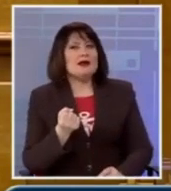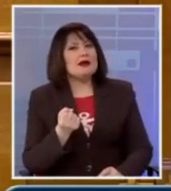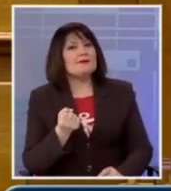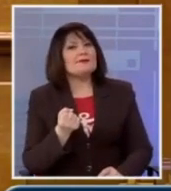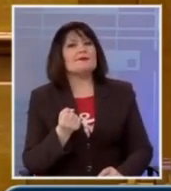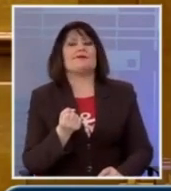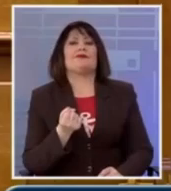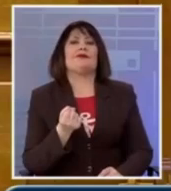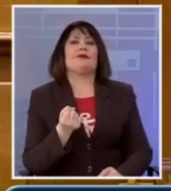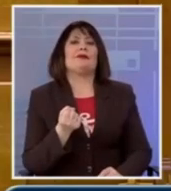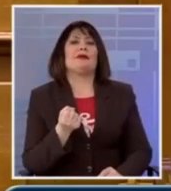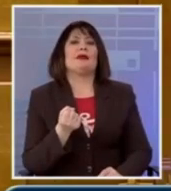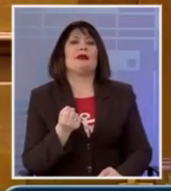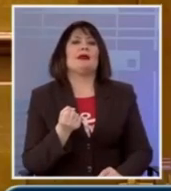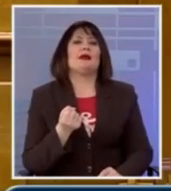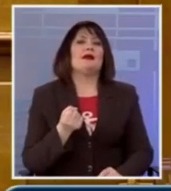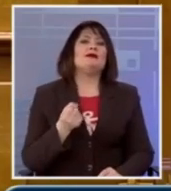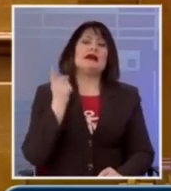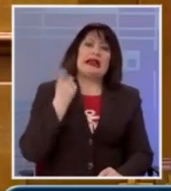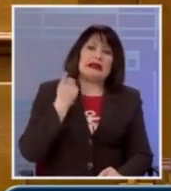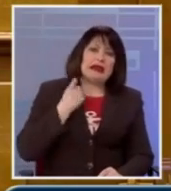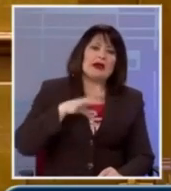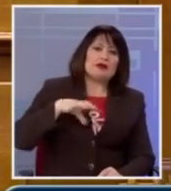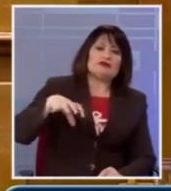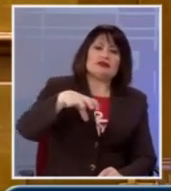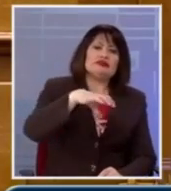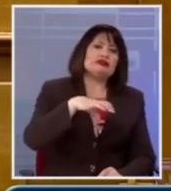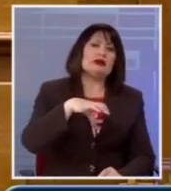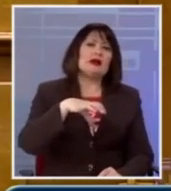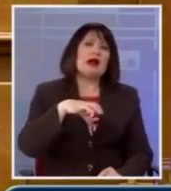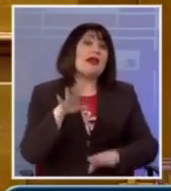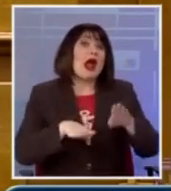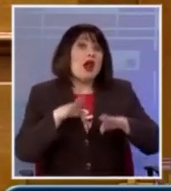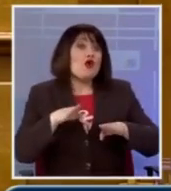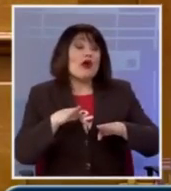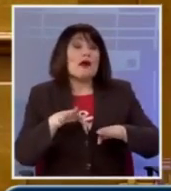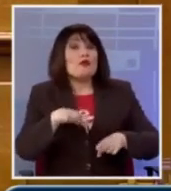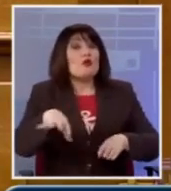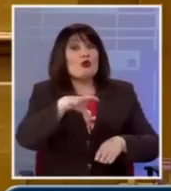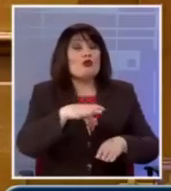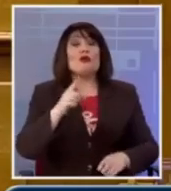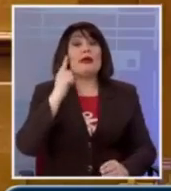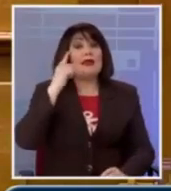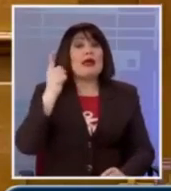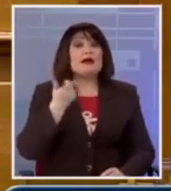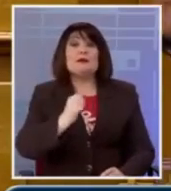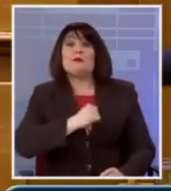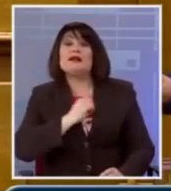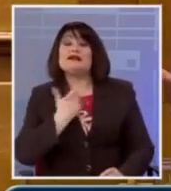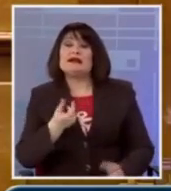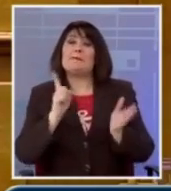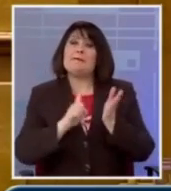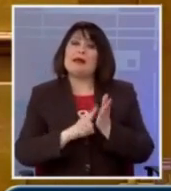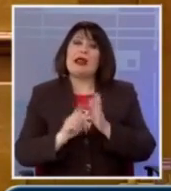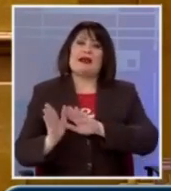κλαδικά και γεωγραφικά κριτήρια, πρωτίστως με κεντρική του ιδέα ότι πρέπει να εγκαταλείψουμε